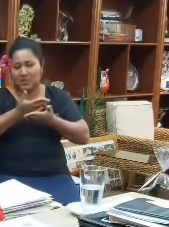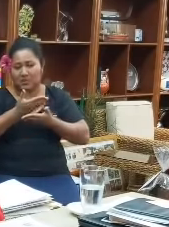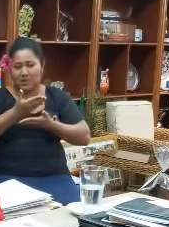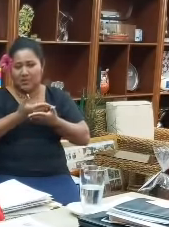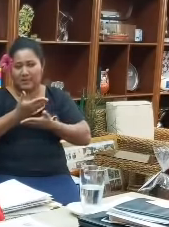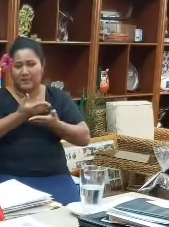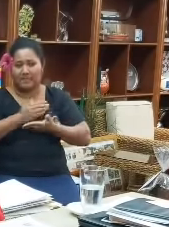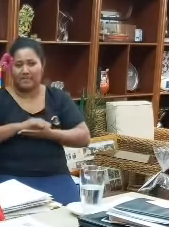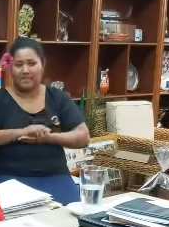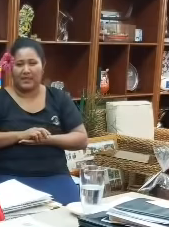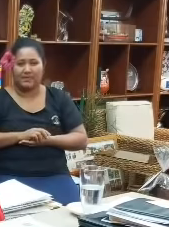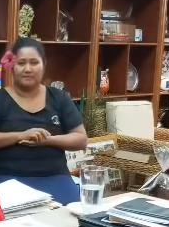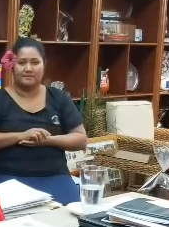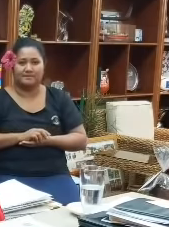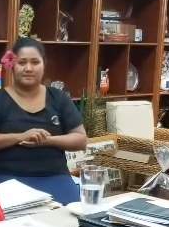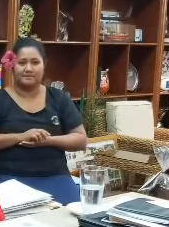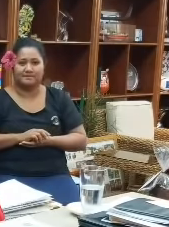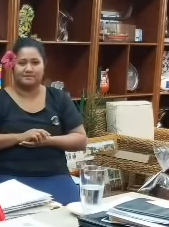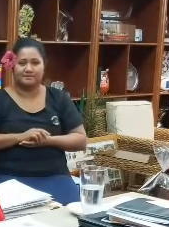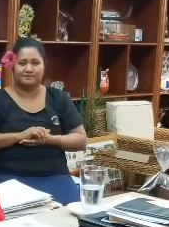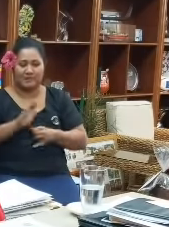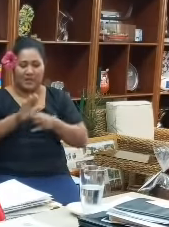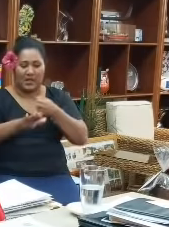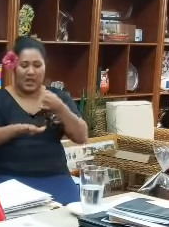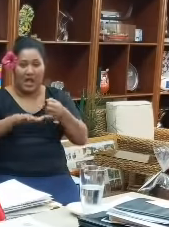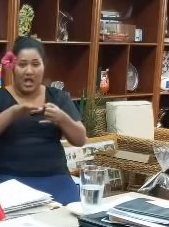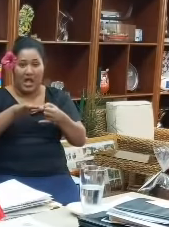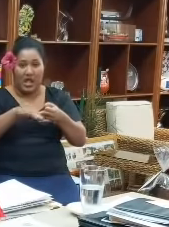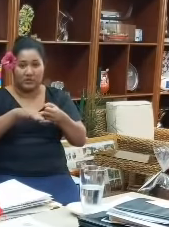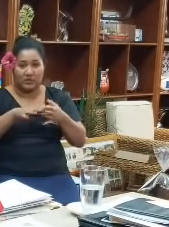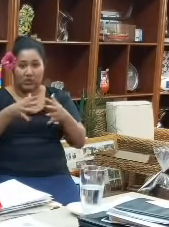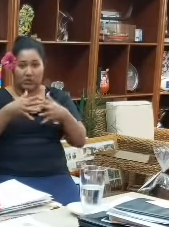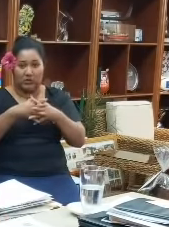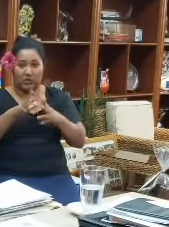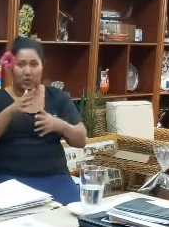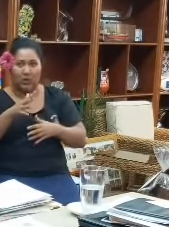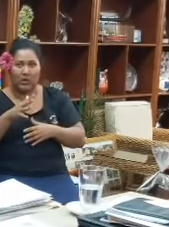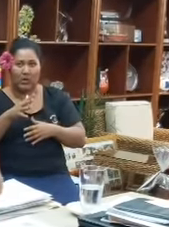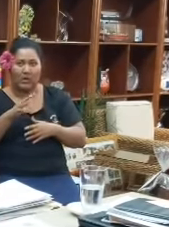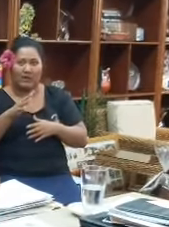E vai aso fai o po aso fai o yanwali.